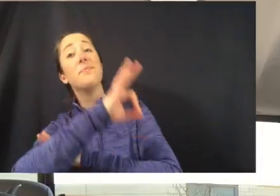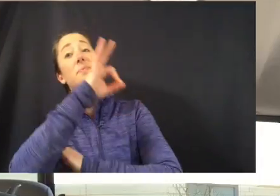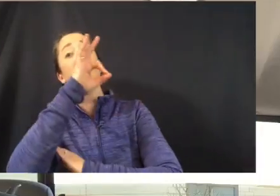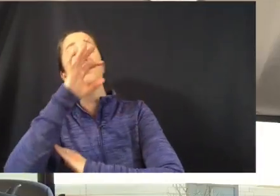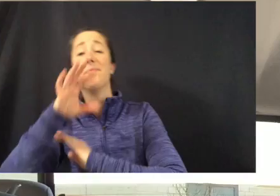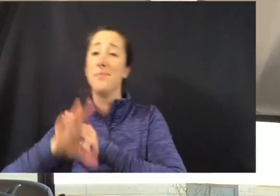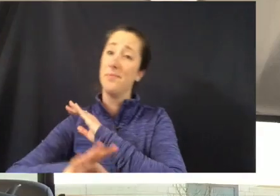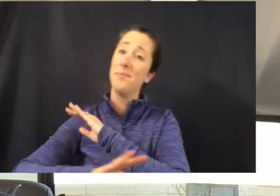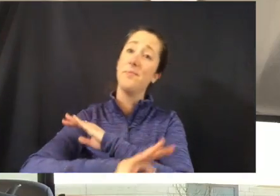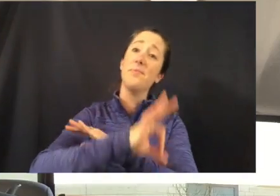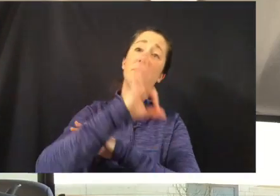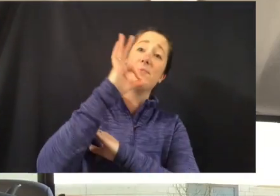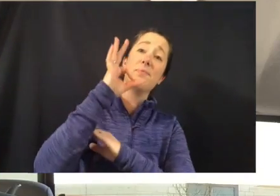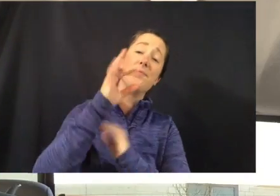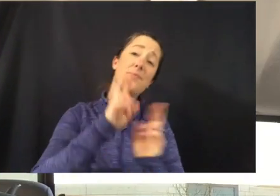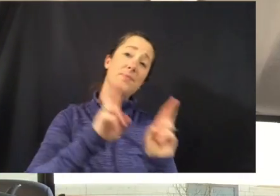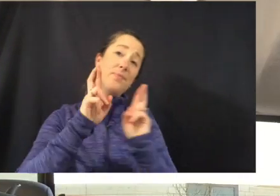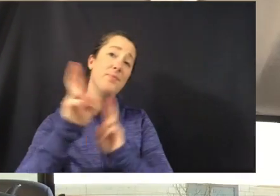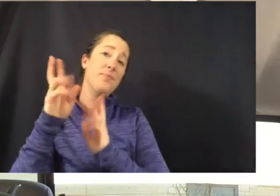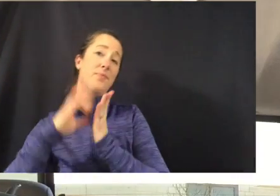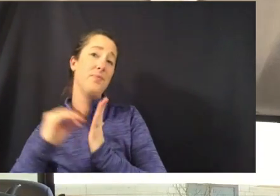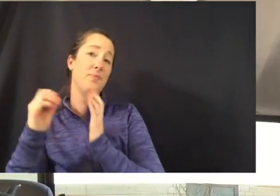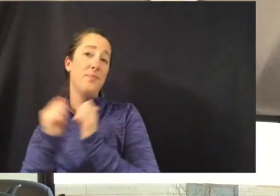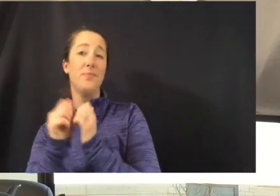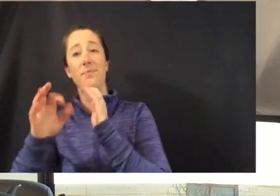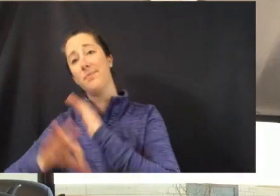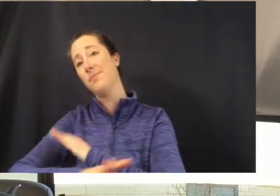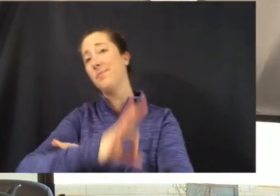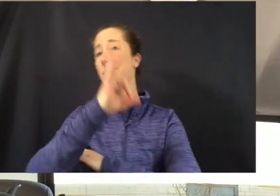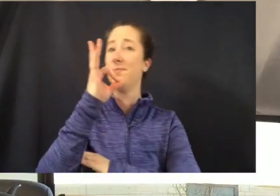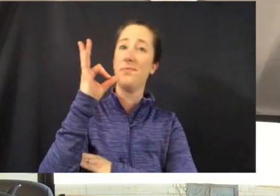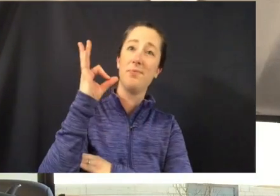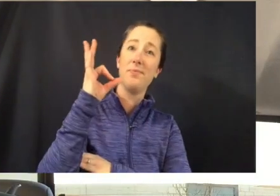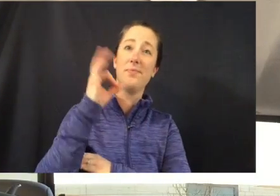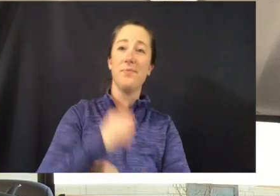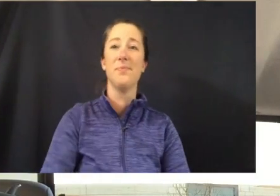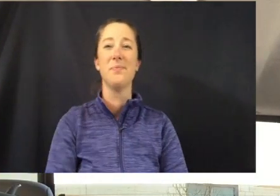N'oubliez pas de faire vos devoirs,